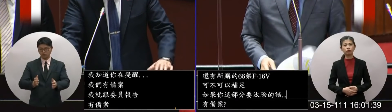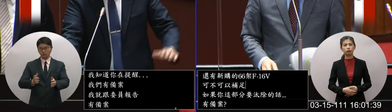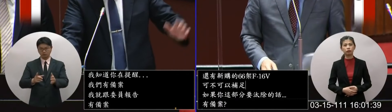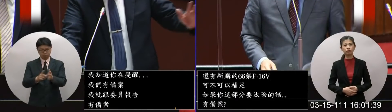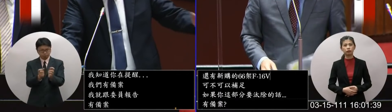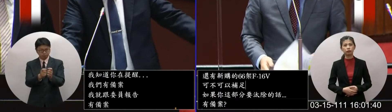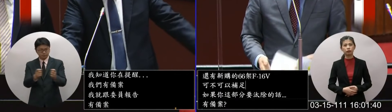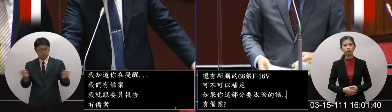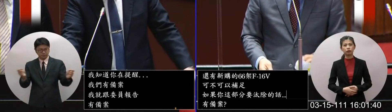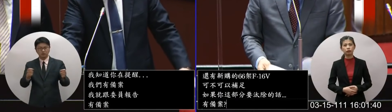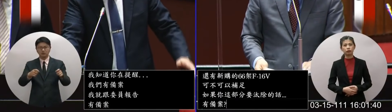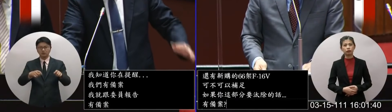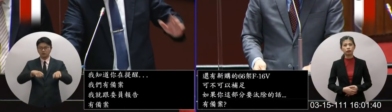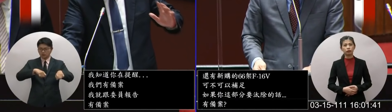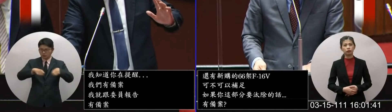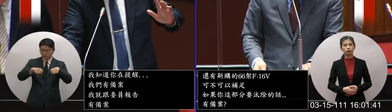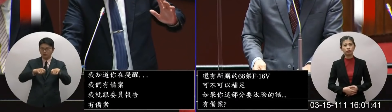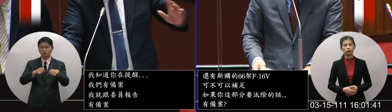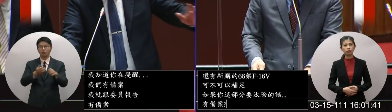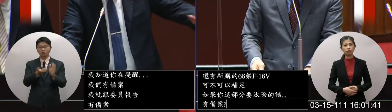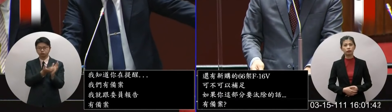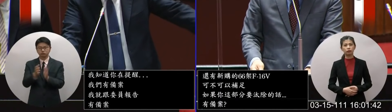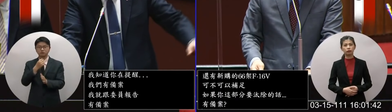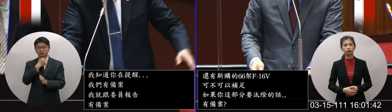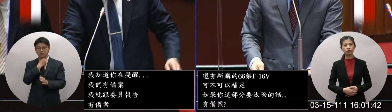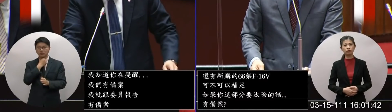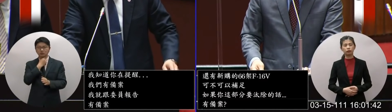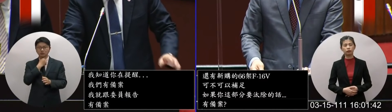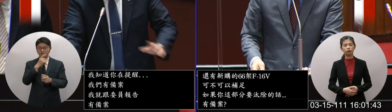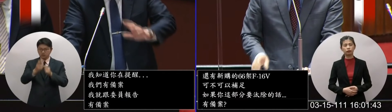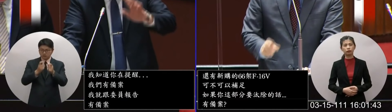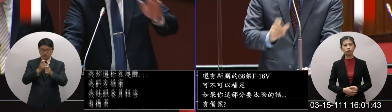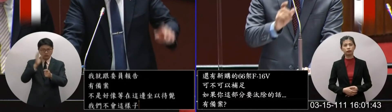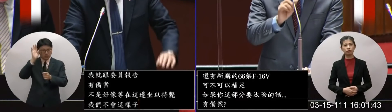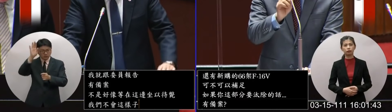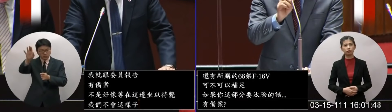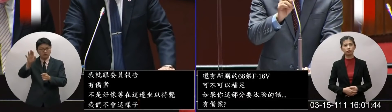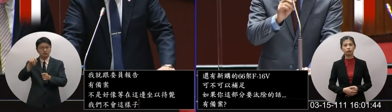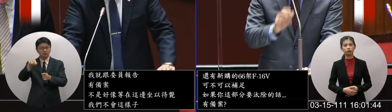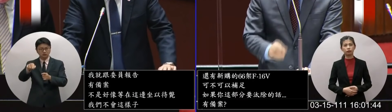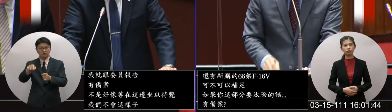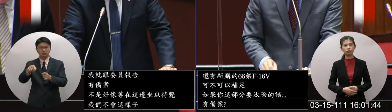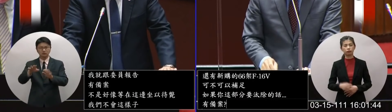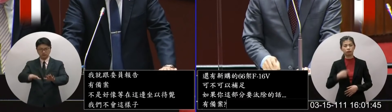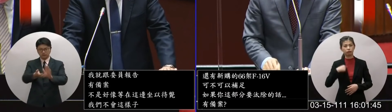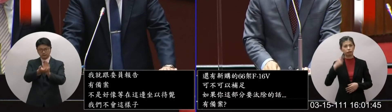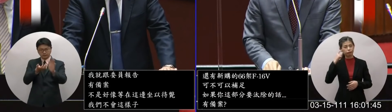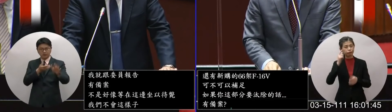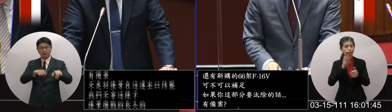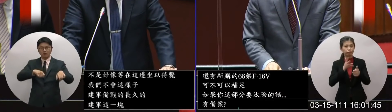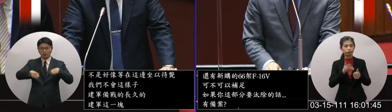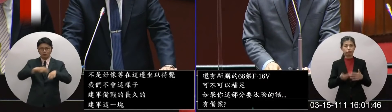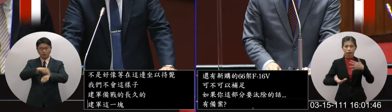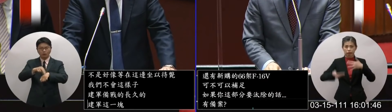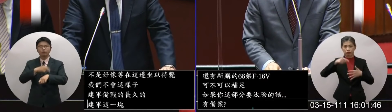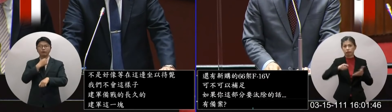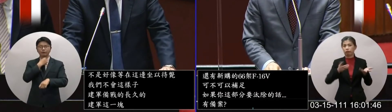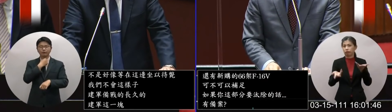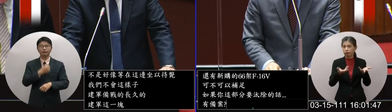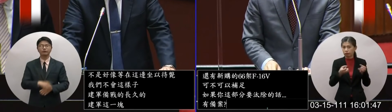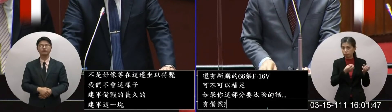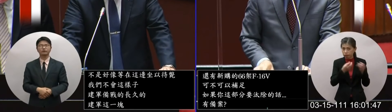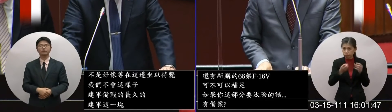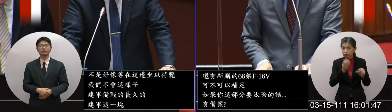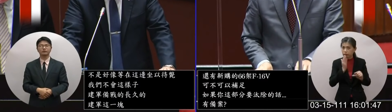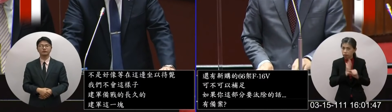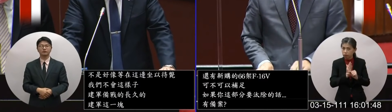的，假如建军这一块没有看到未来十年的状况的话，那就不叫。 我想确定一件事情啊，升级这件事情还在谈，就